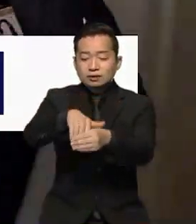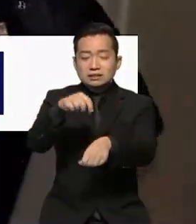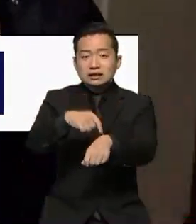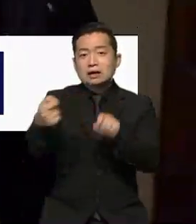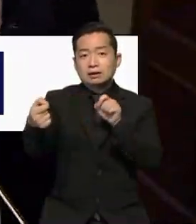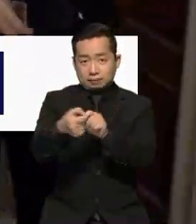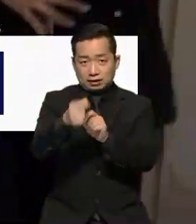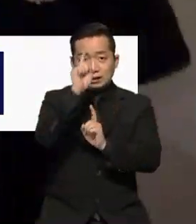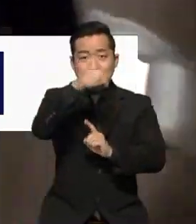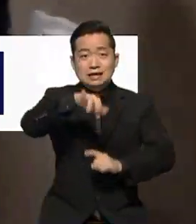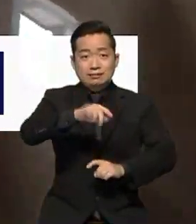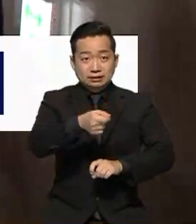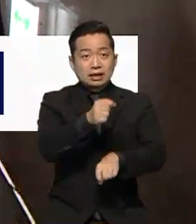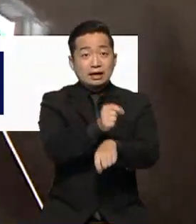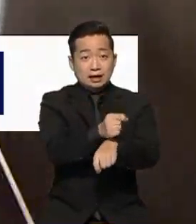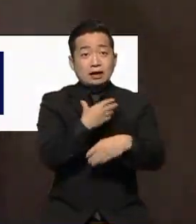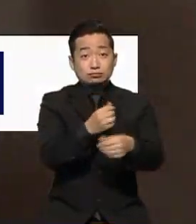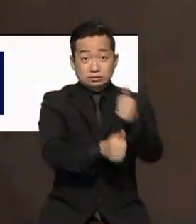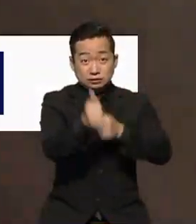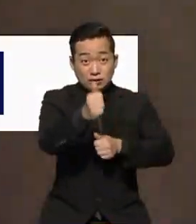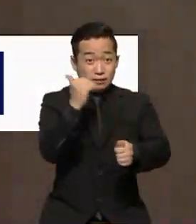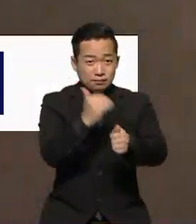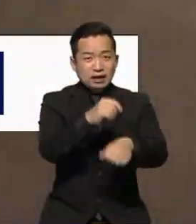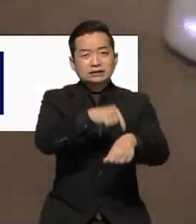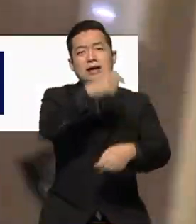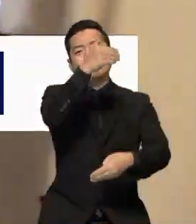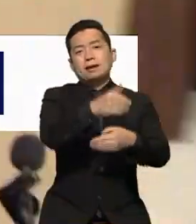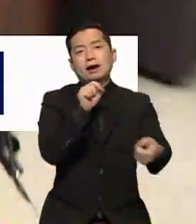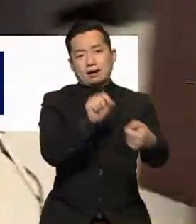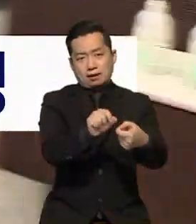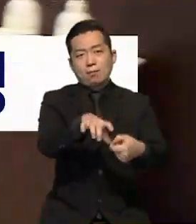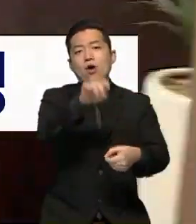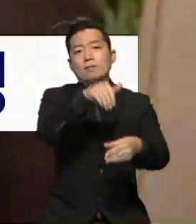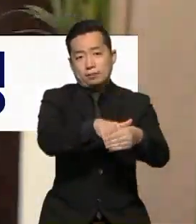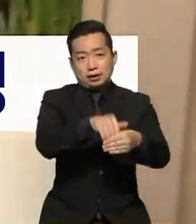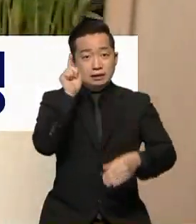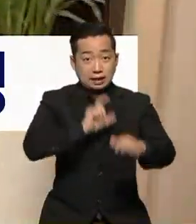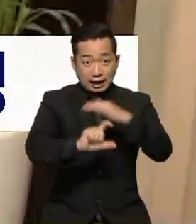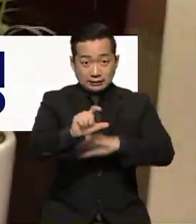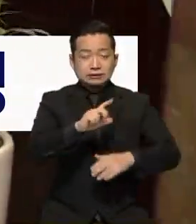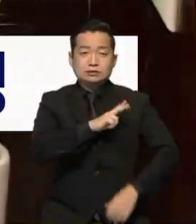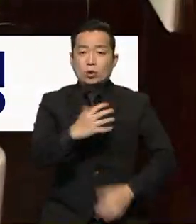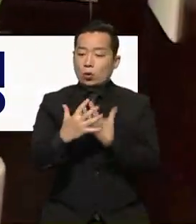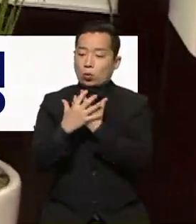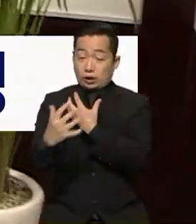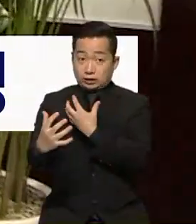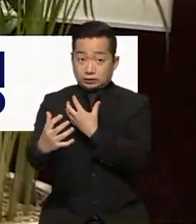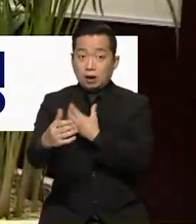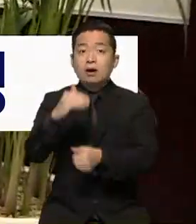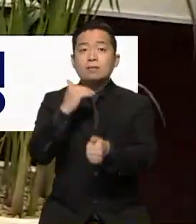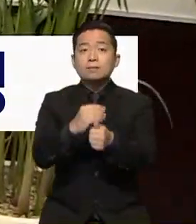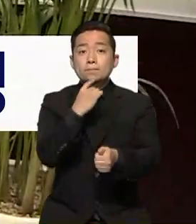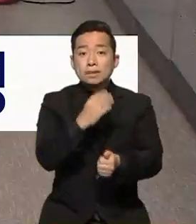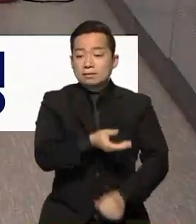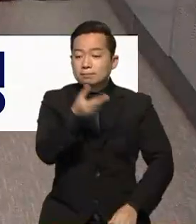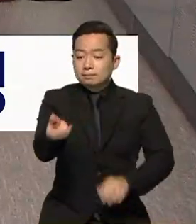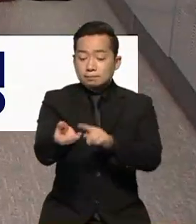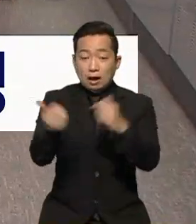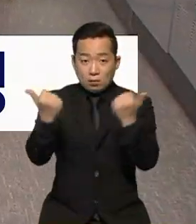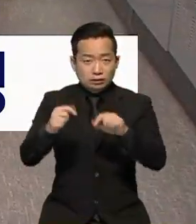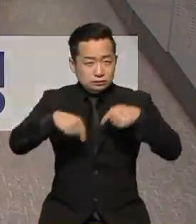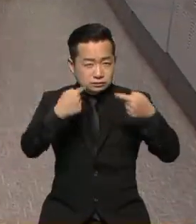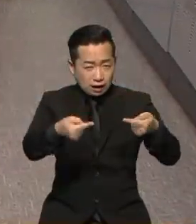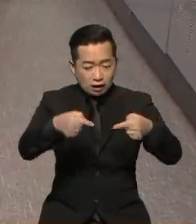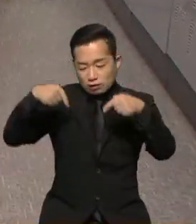이 장관 해임 건의안을 우선 처리하기로 한 겁니다. 국민의힘은 내일 아침 의원총회를 열어 해임 건의안만 상정된 본회의에